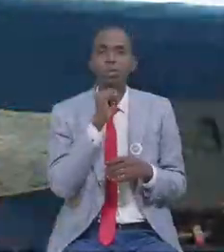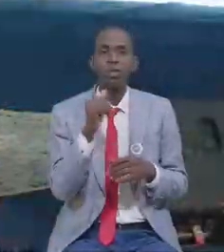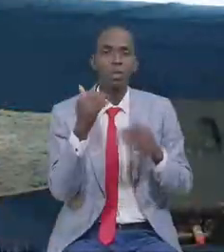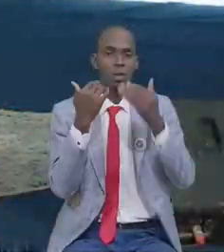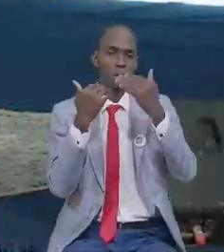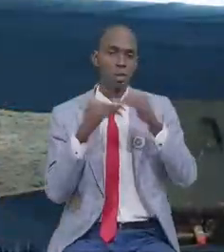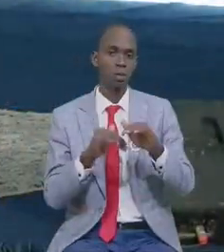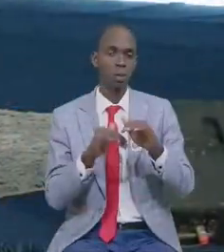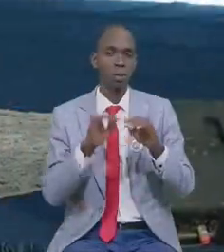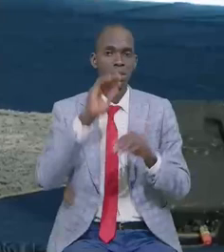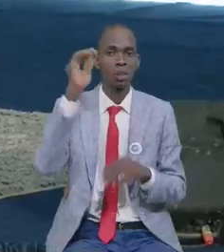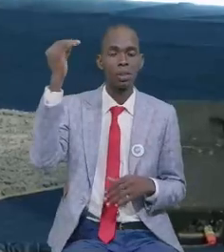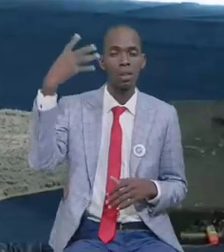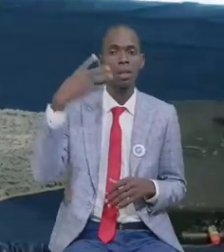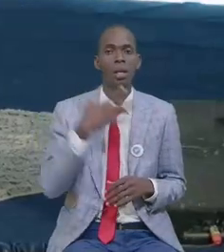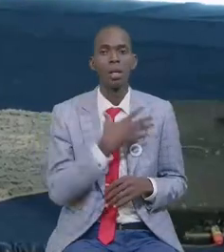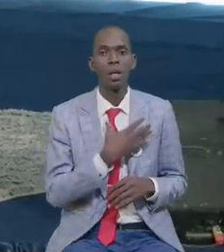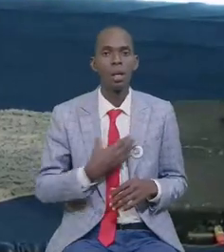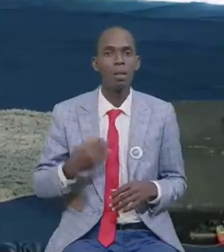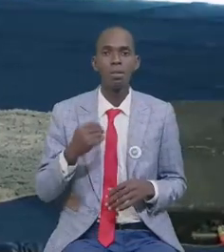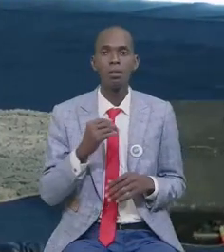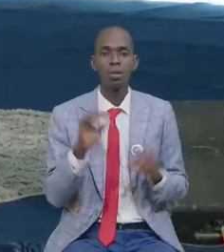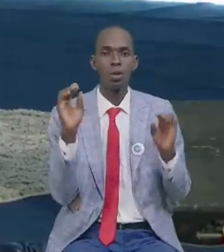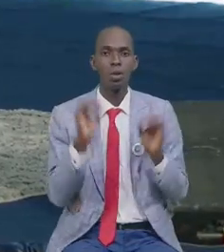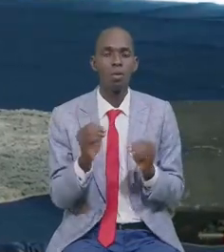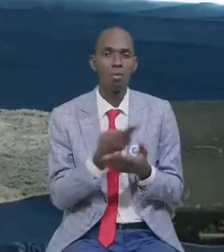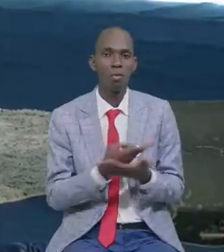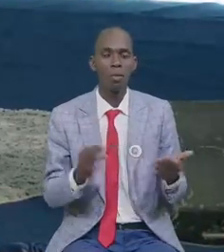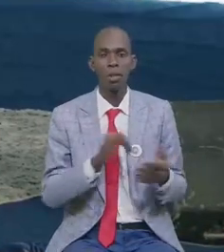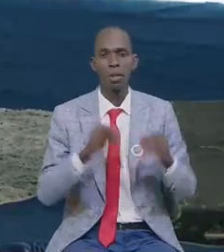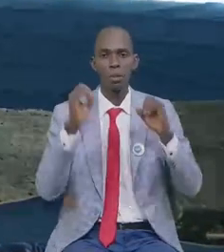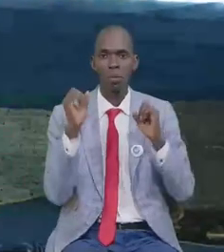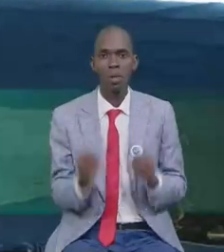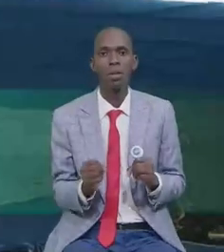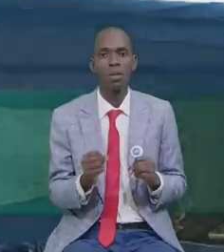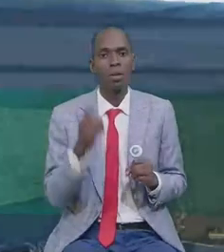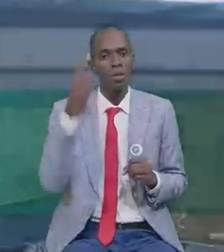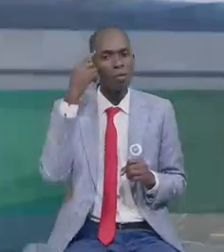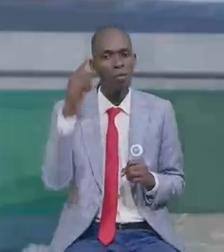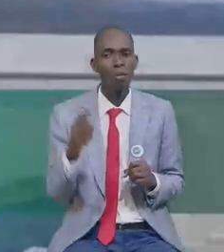grâce illimitée » et la puissance infaillible